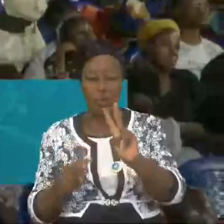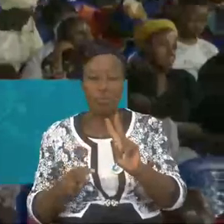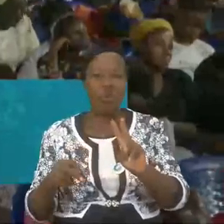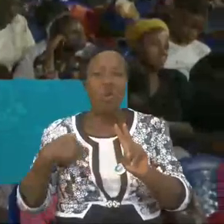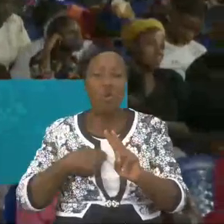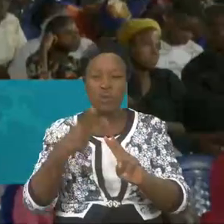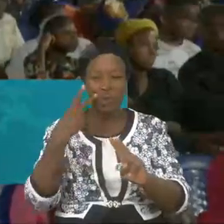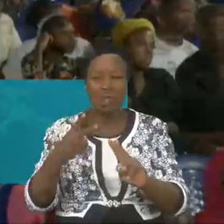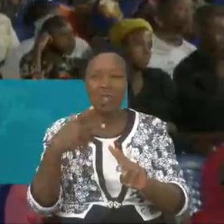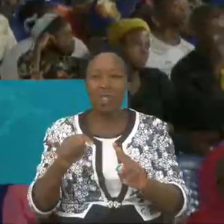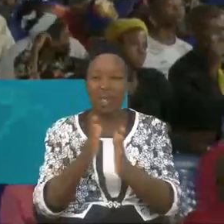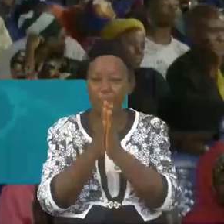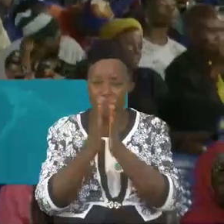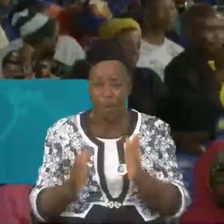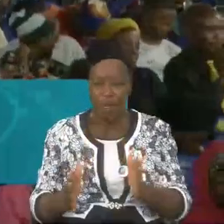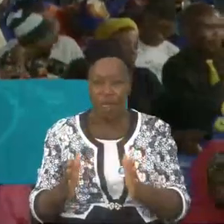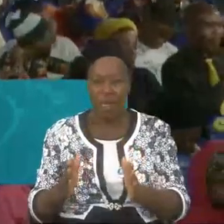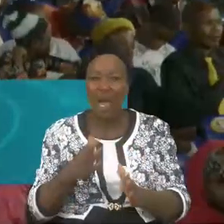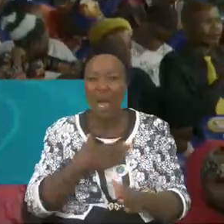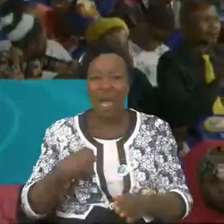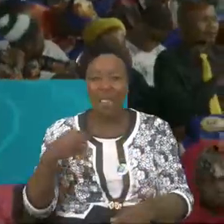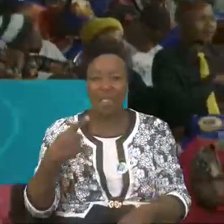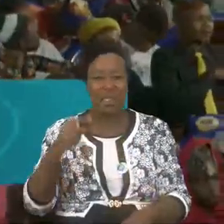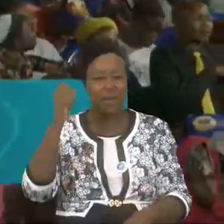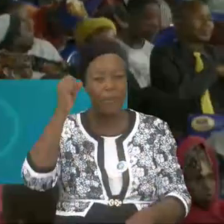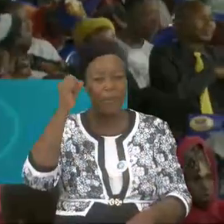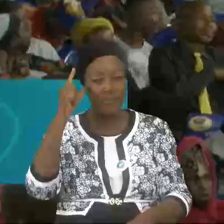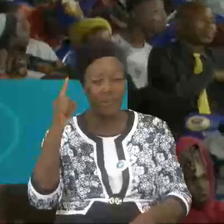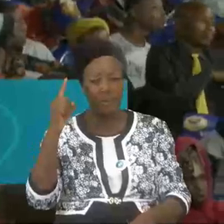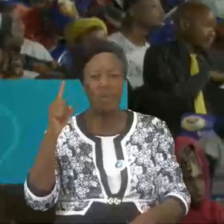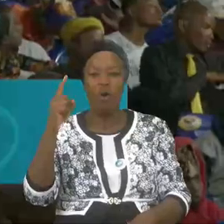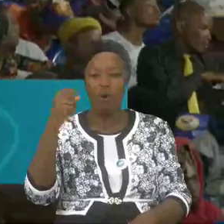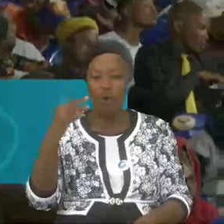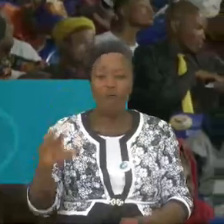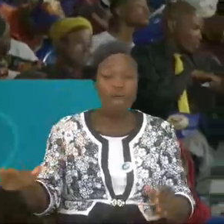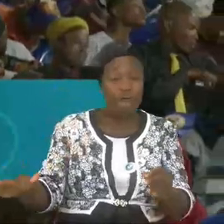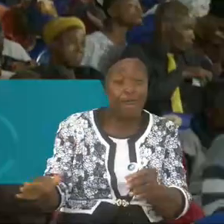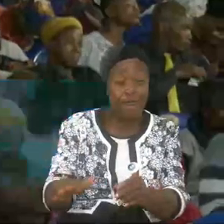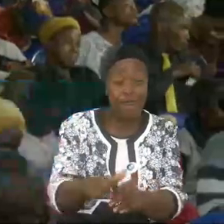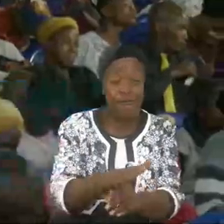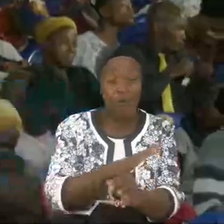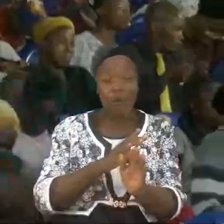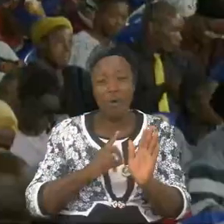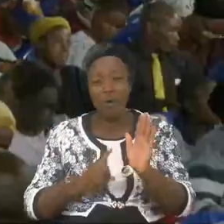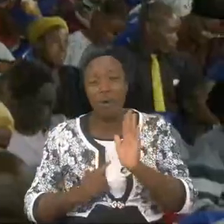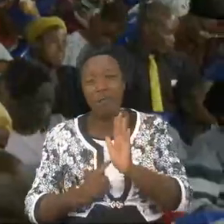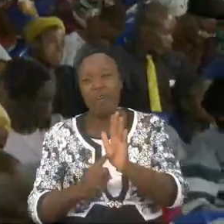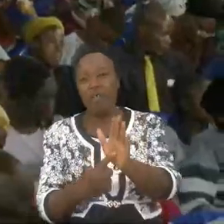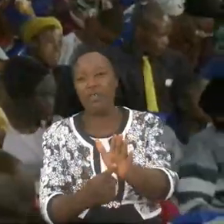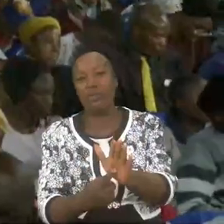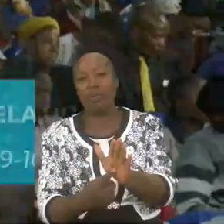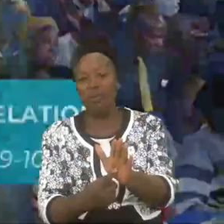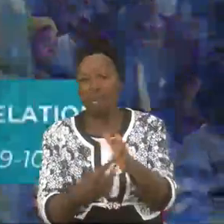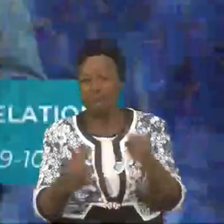Voyons la prière et la perception de la pleine révélation. Daniel au